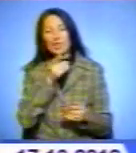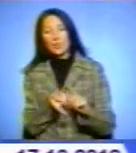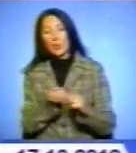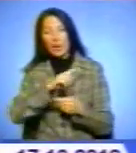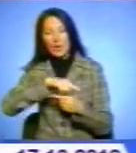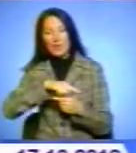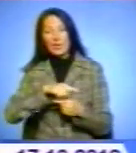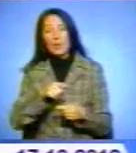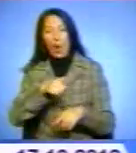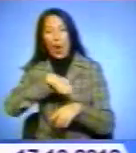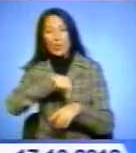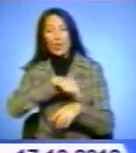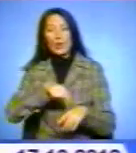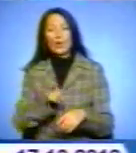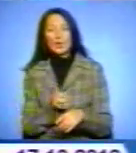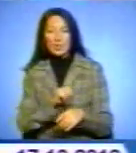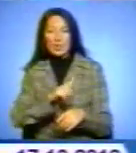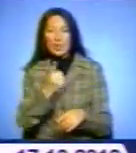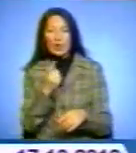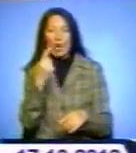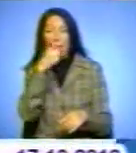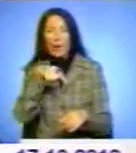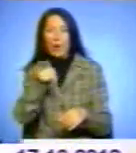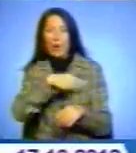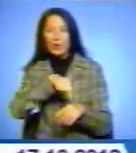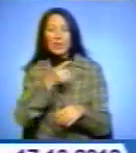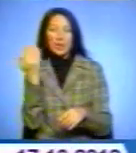годинникової стрілки на одну годину назад.